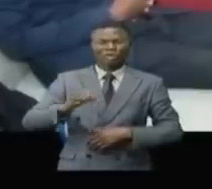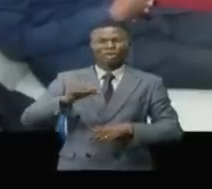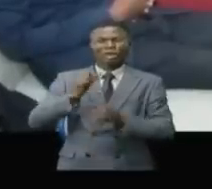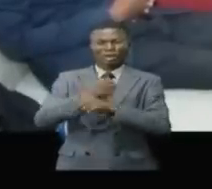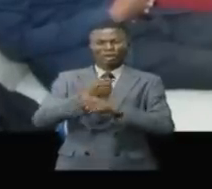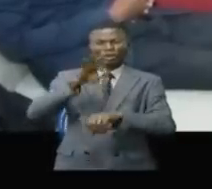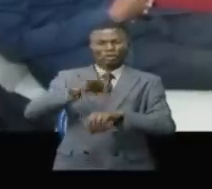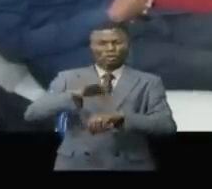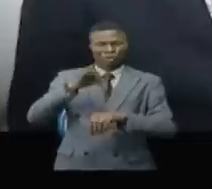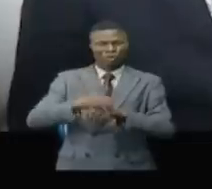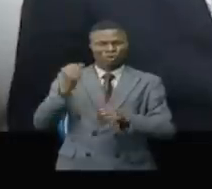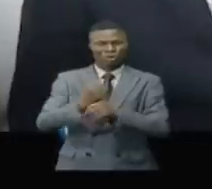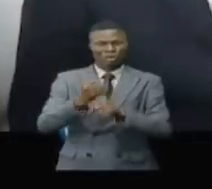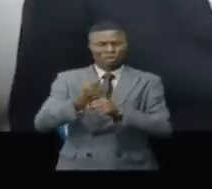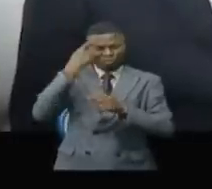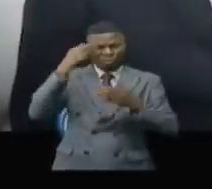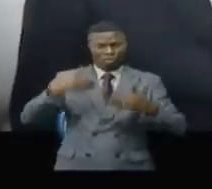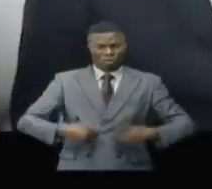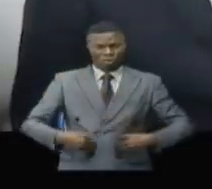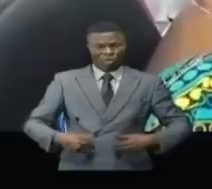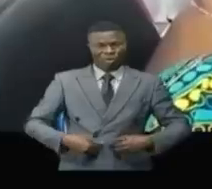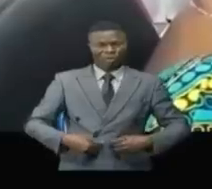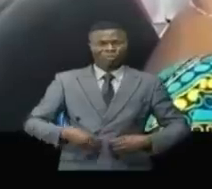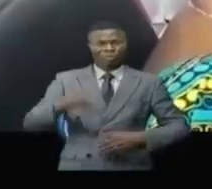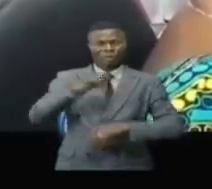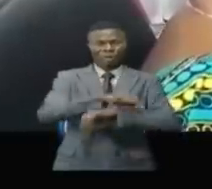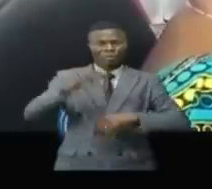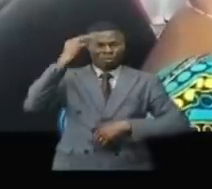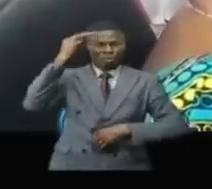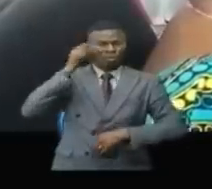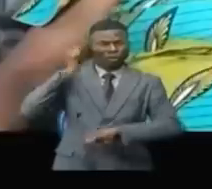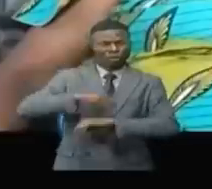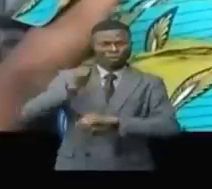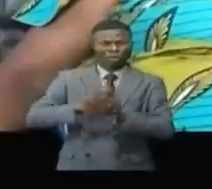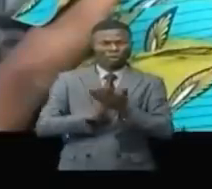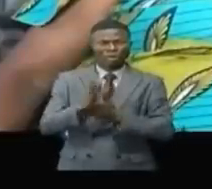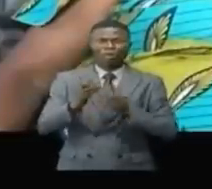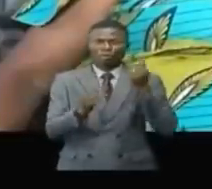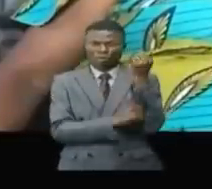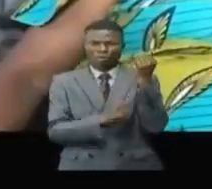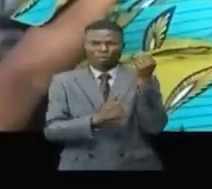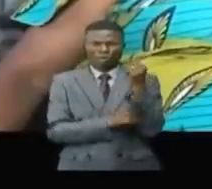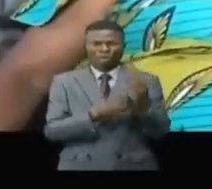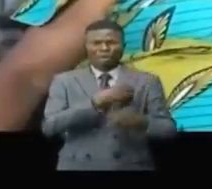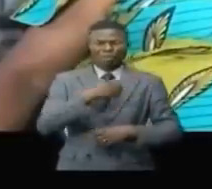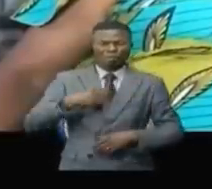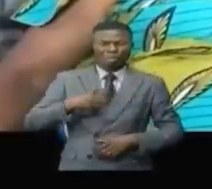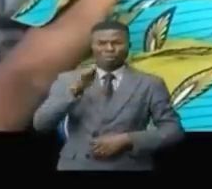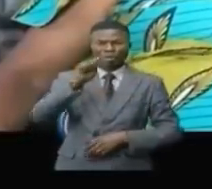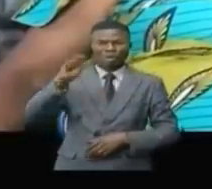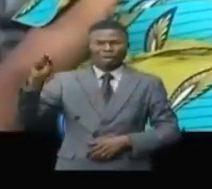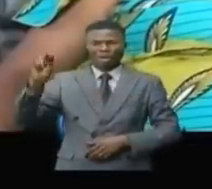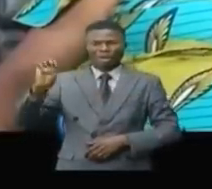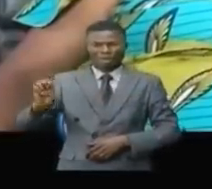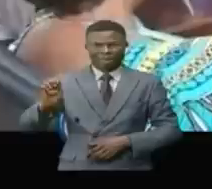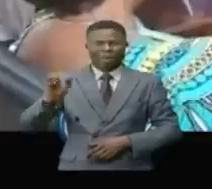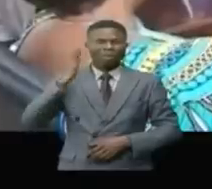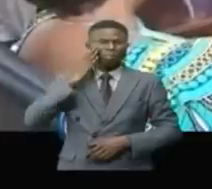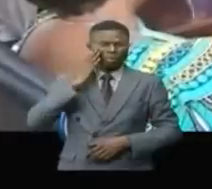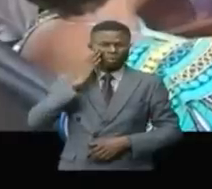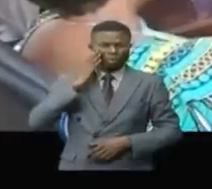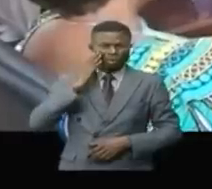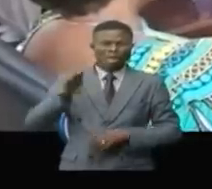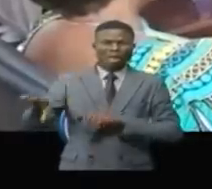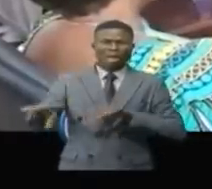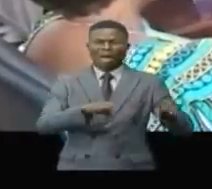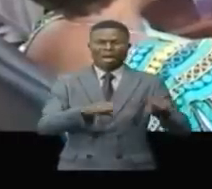opportunités d'emploi des jeunes. Il cède par contre le ministère de la Justice et Droits humains à Madame Anne-Marie Nsassa à l'issue de la cérémonie